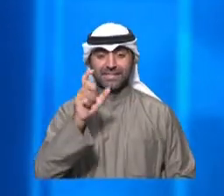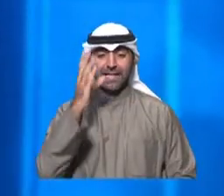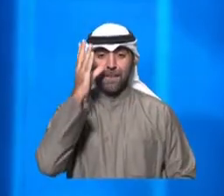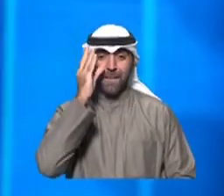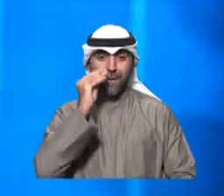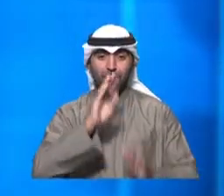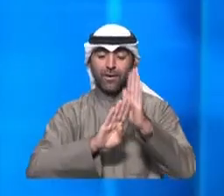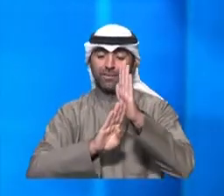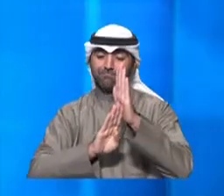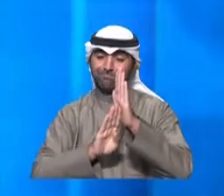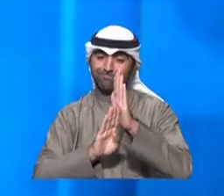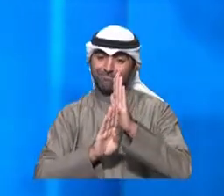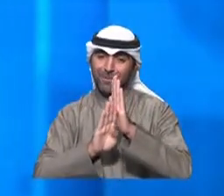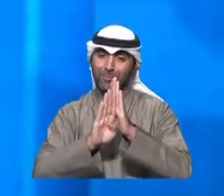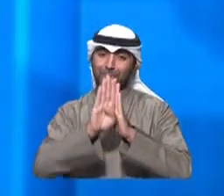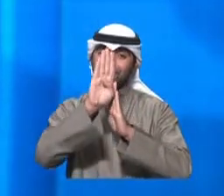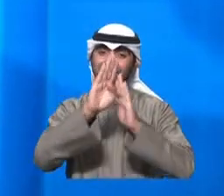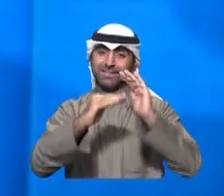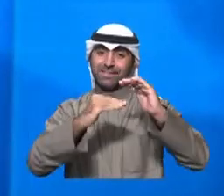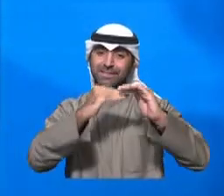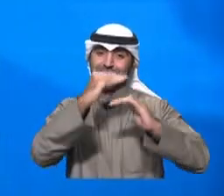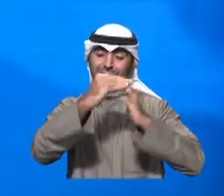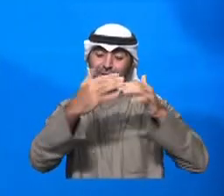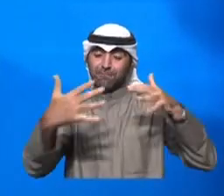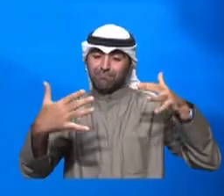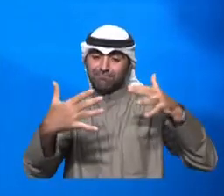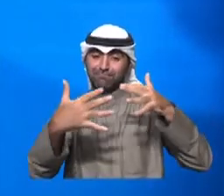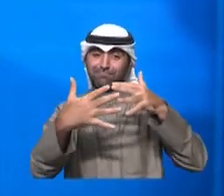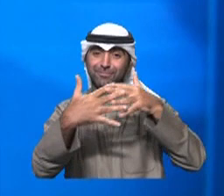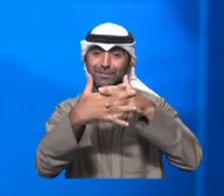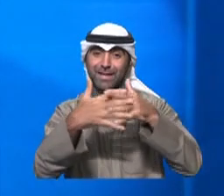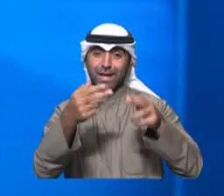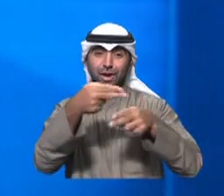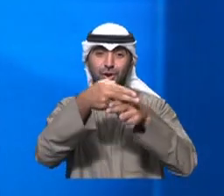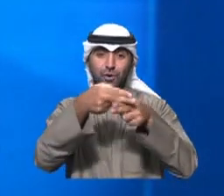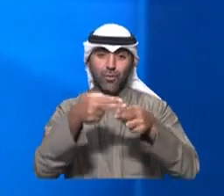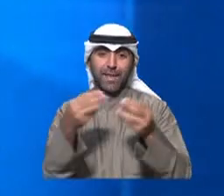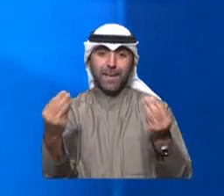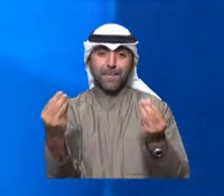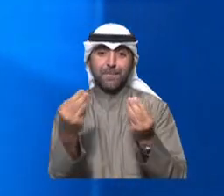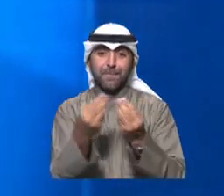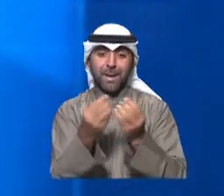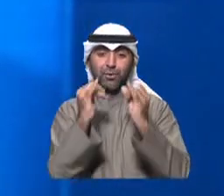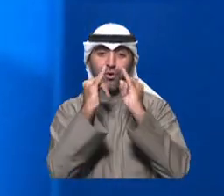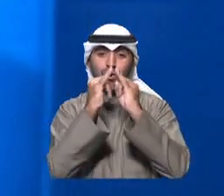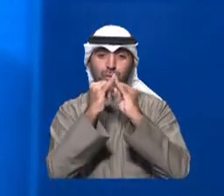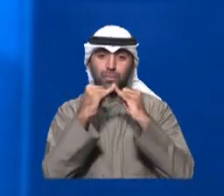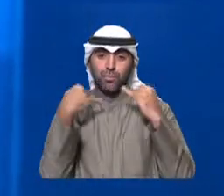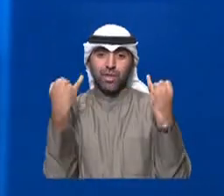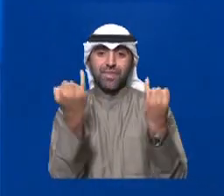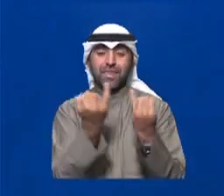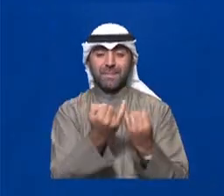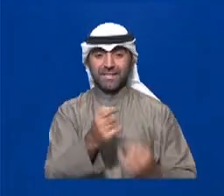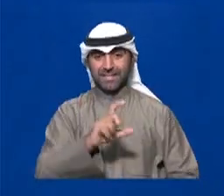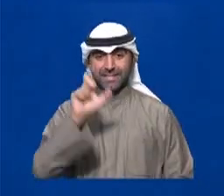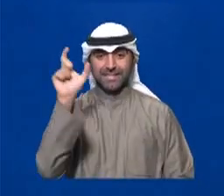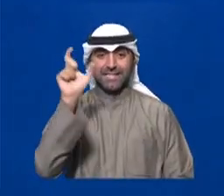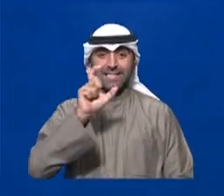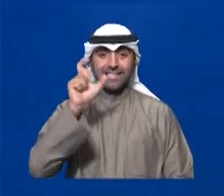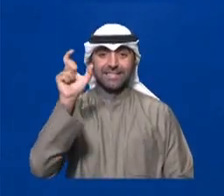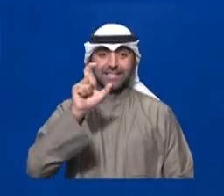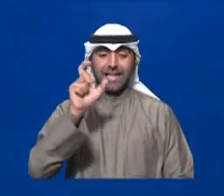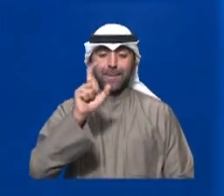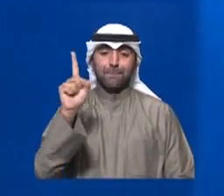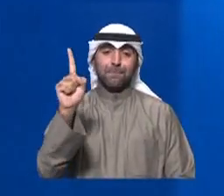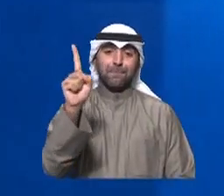الإسلامي المشترك، ومناقشة الموضوعات المدرجة على جدول أعمال الدورة الاستثنائية 17 لمجلس